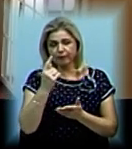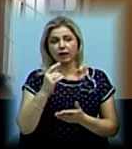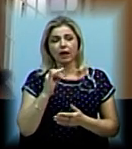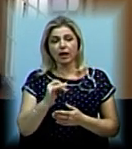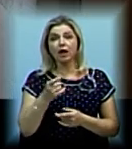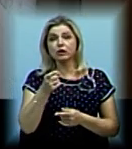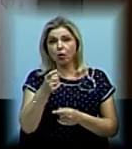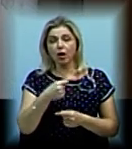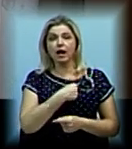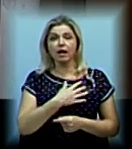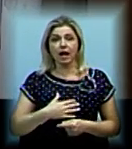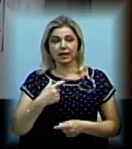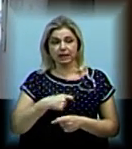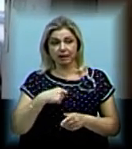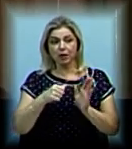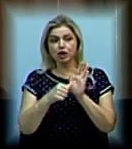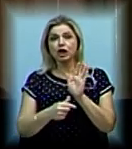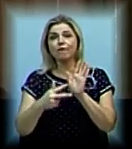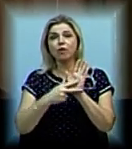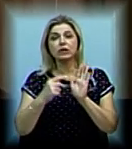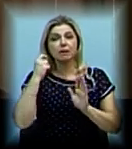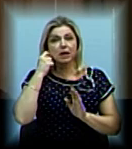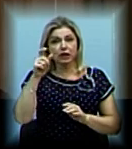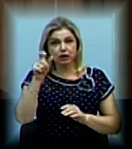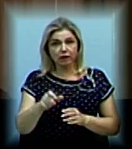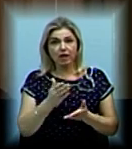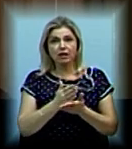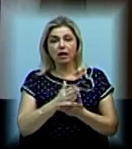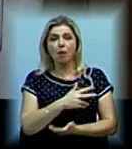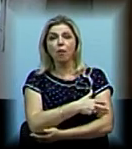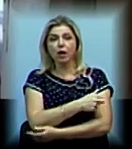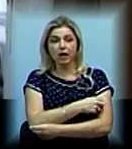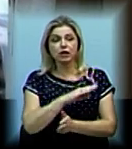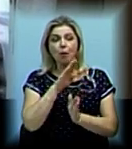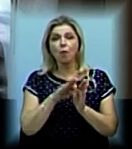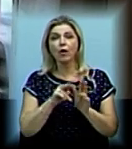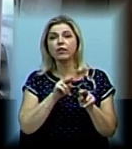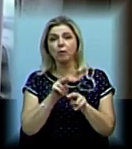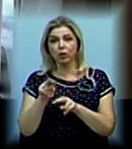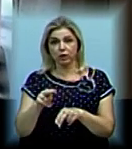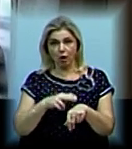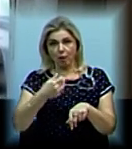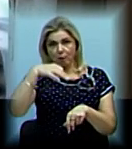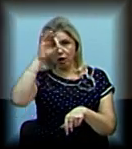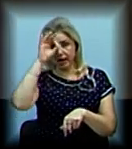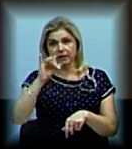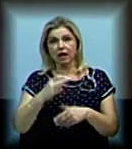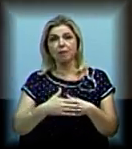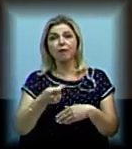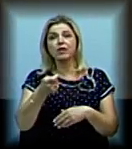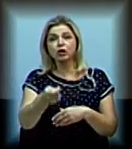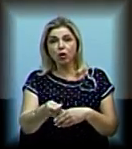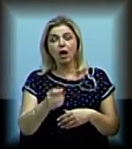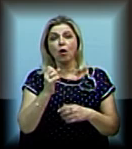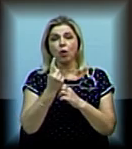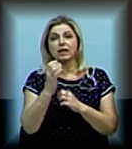себе. 68-річний чоловік знаходиться в лікарні під наглядом поліції. Чоловіку вже оголосили про підозру. 11